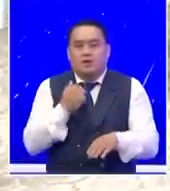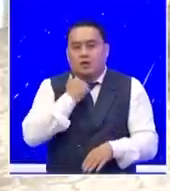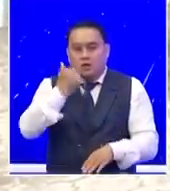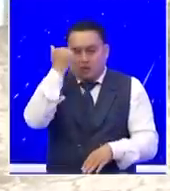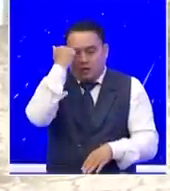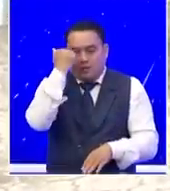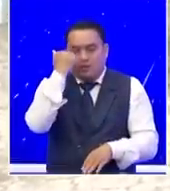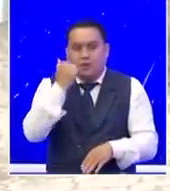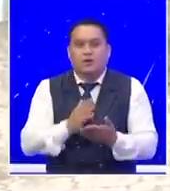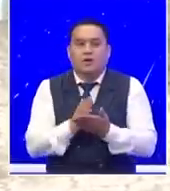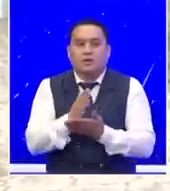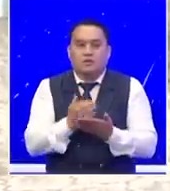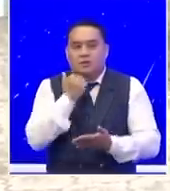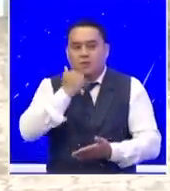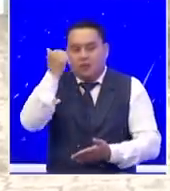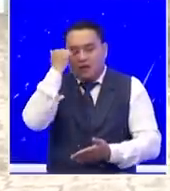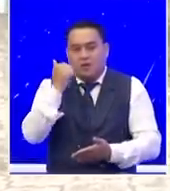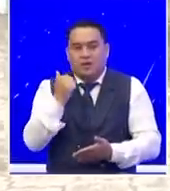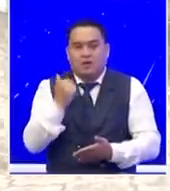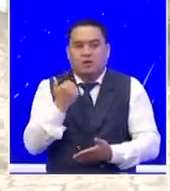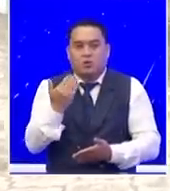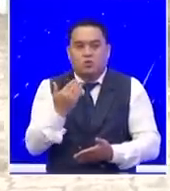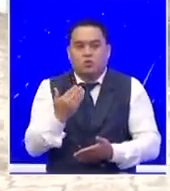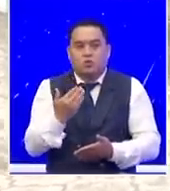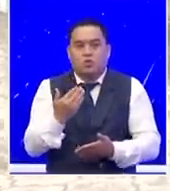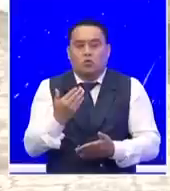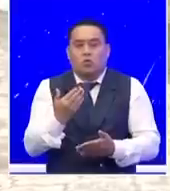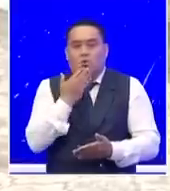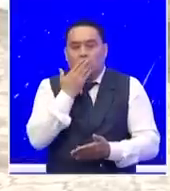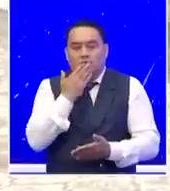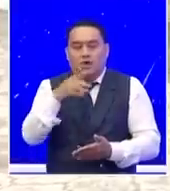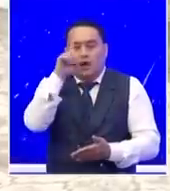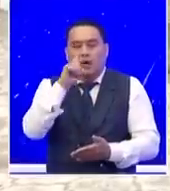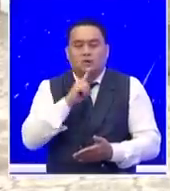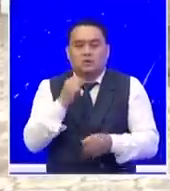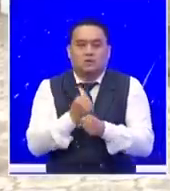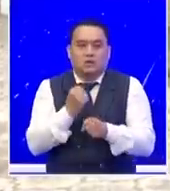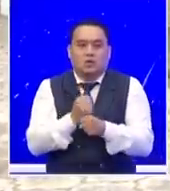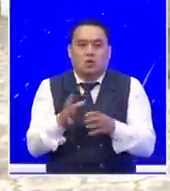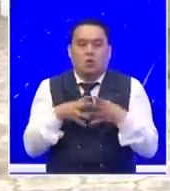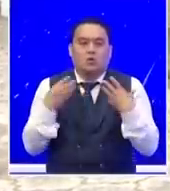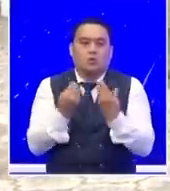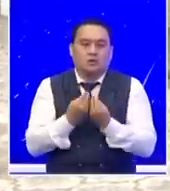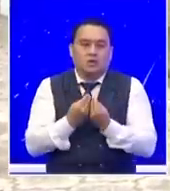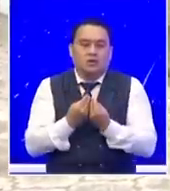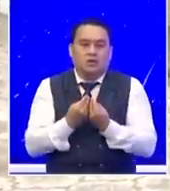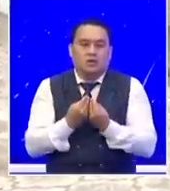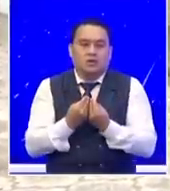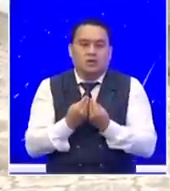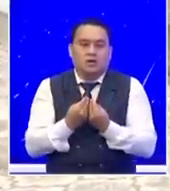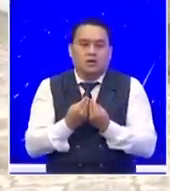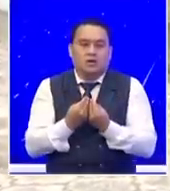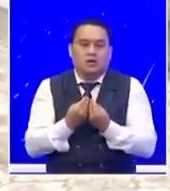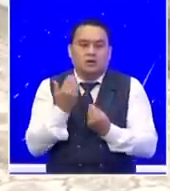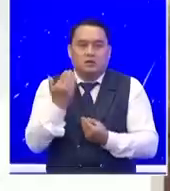ризамын. Қызметтеріңізге рахмет. Алладан айтсын, мына ораза айында істеген жақсылықтарыңыз отбасынан Алладан